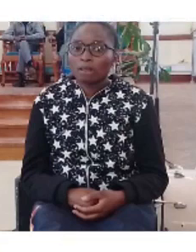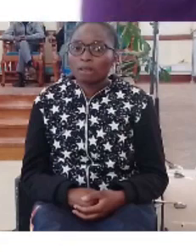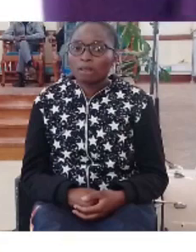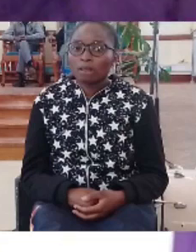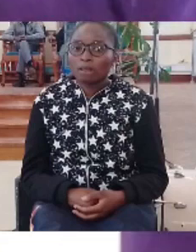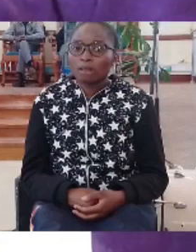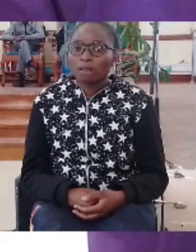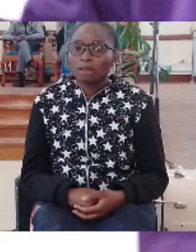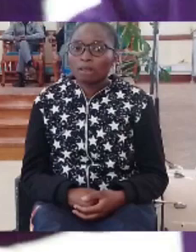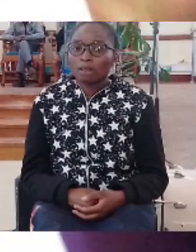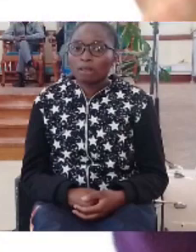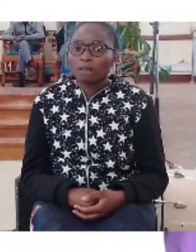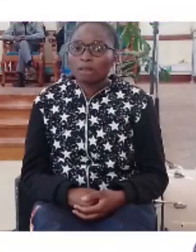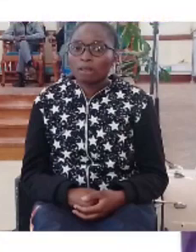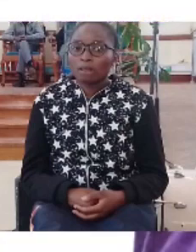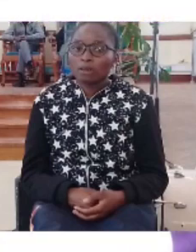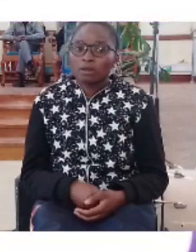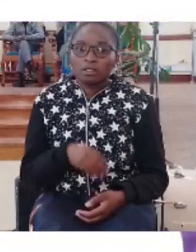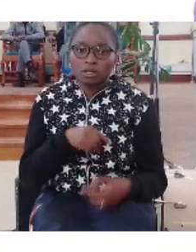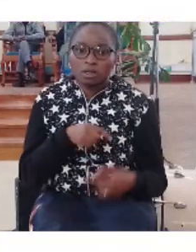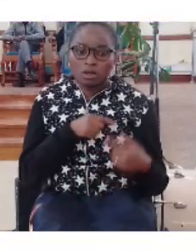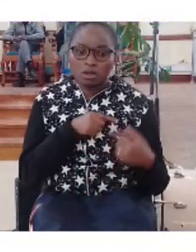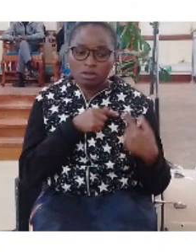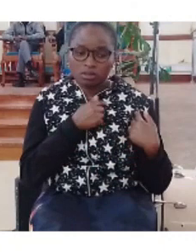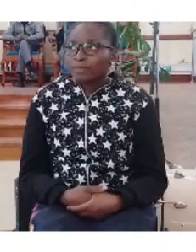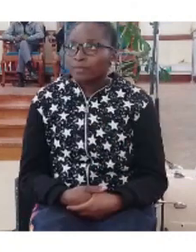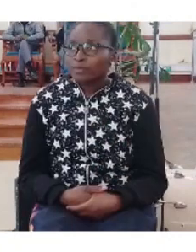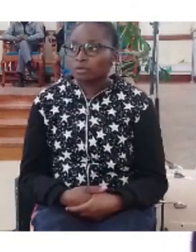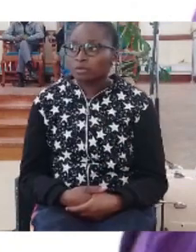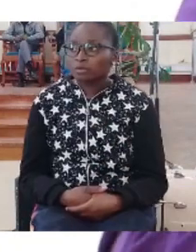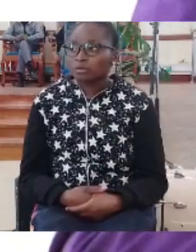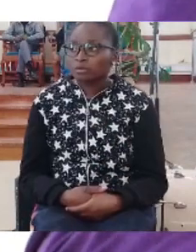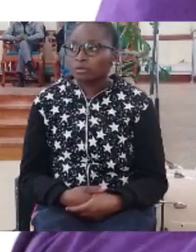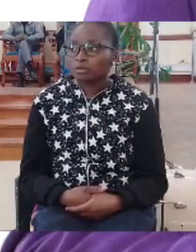kega iki ya haraihu. Dakonega gekua. Modo shio agete maitho.